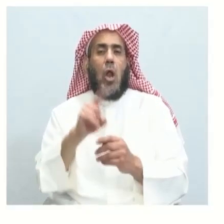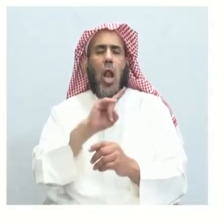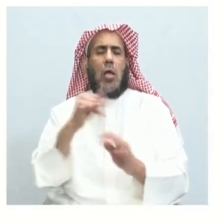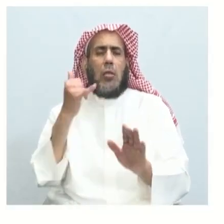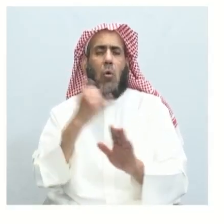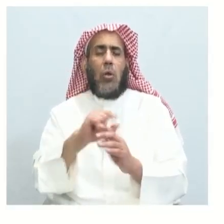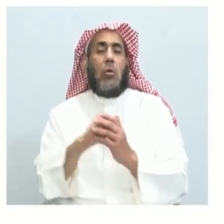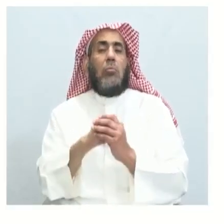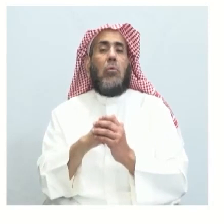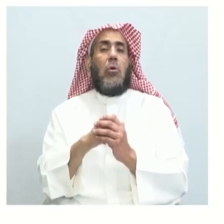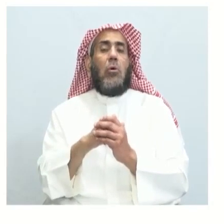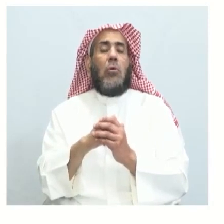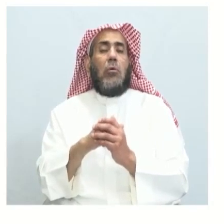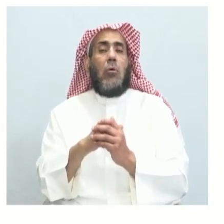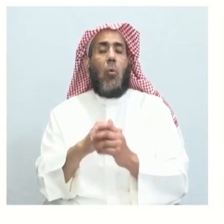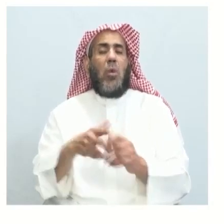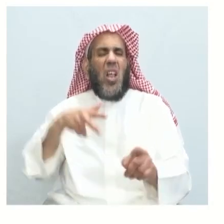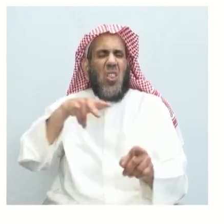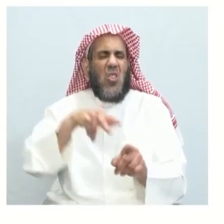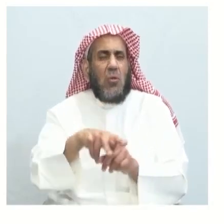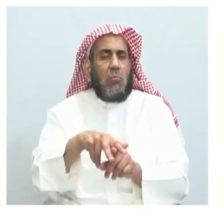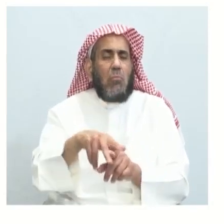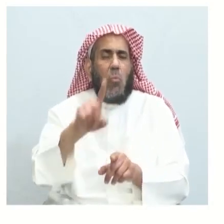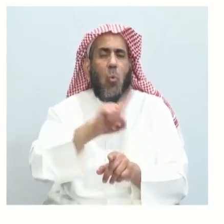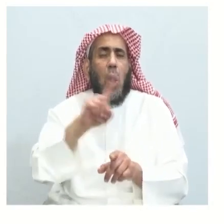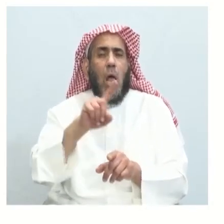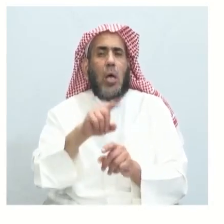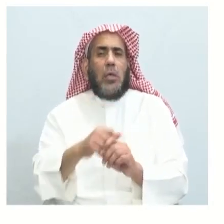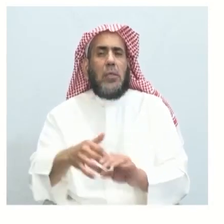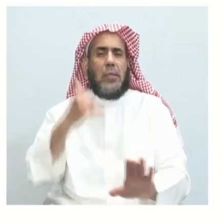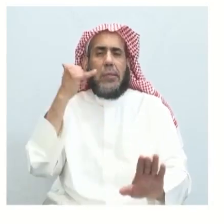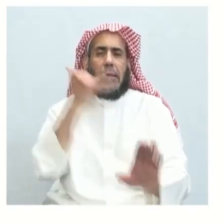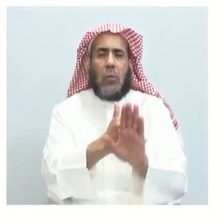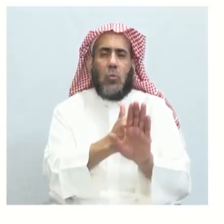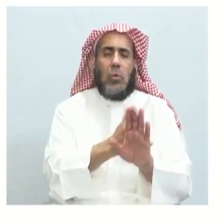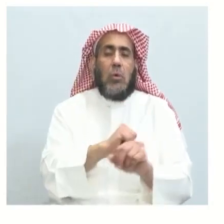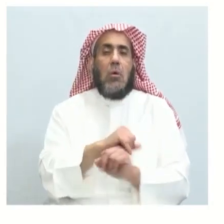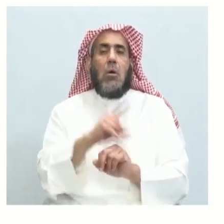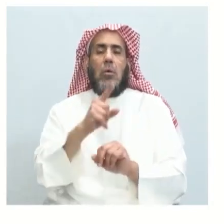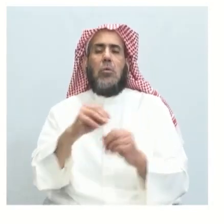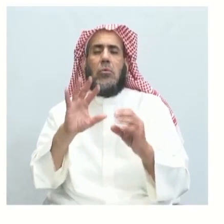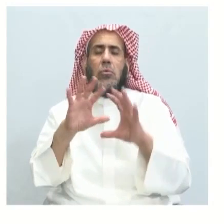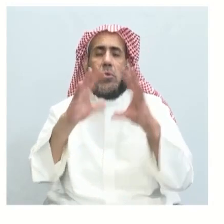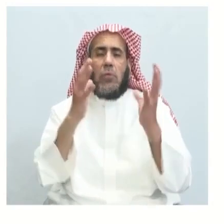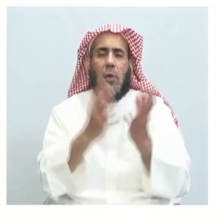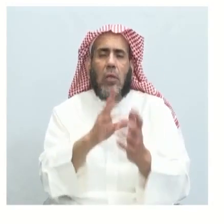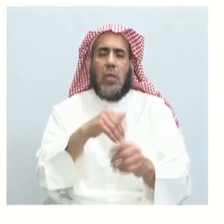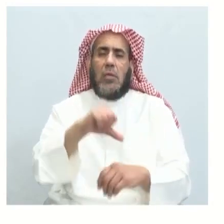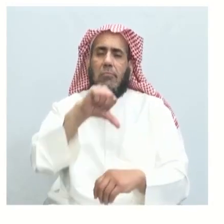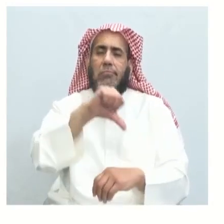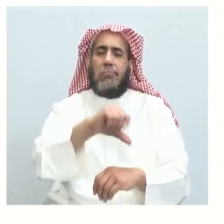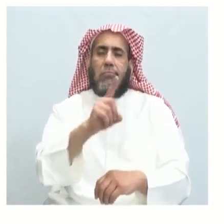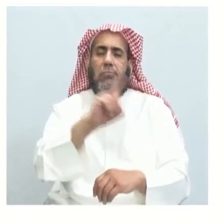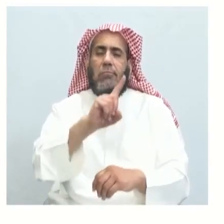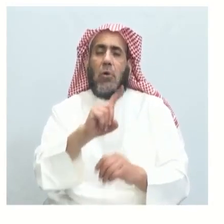تخون ولا تغلوا وايضا الظلم ولا تغدروا ايضا من الغدر مع ان هنا صفات ليست حميده في